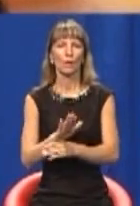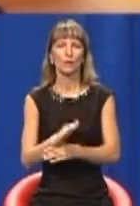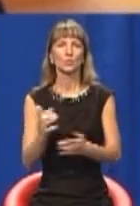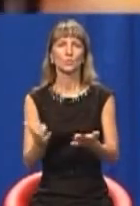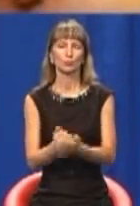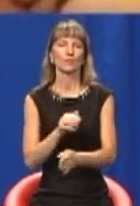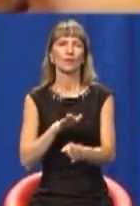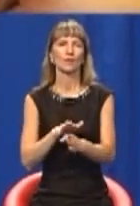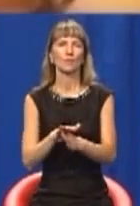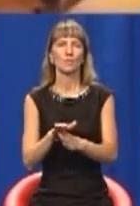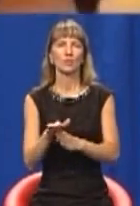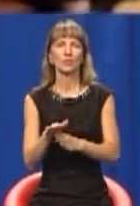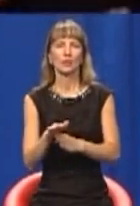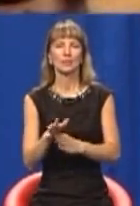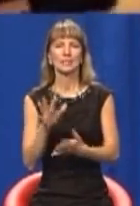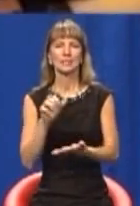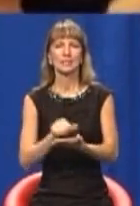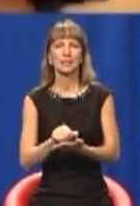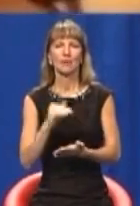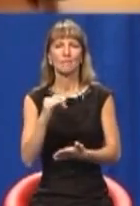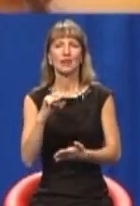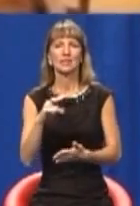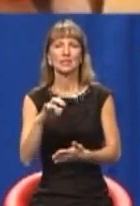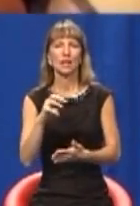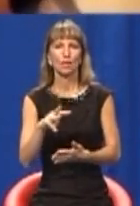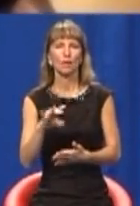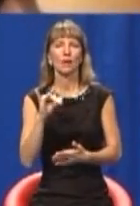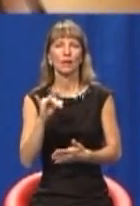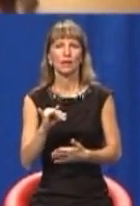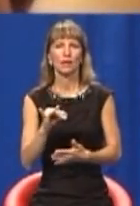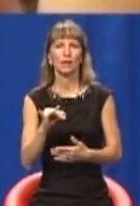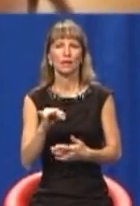успіхом використовуються для заняття по фрістайлу і навіть по слідовій роботі.